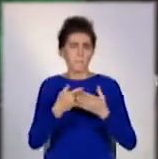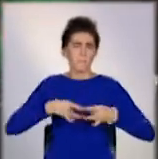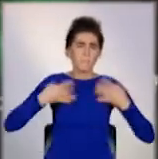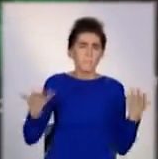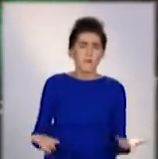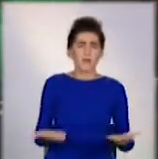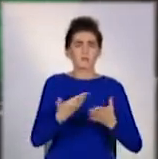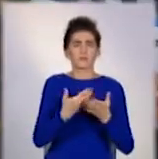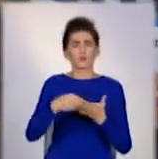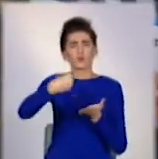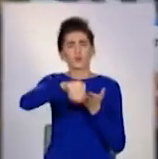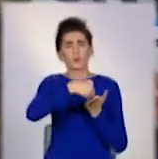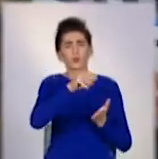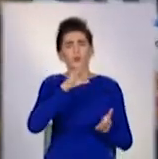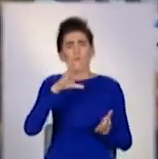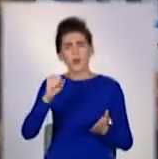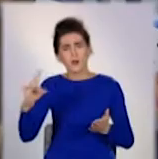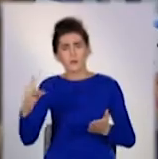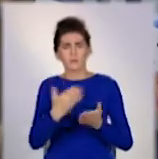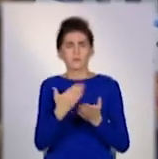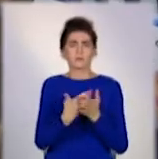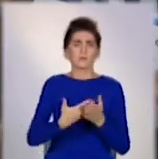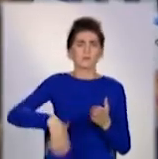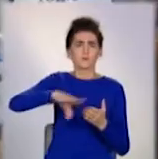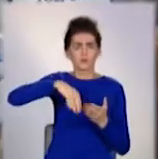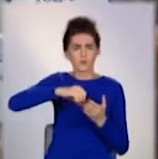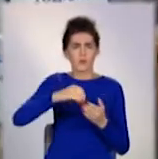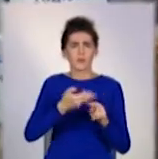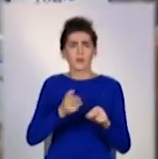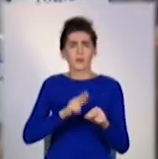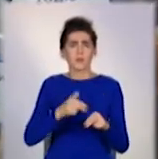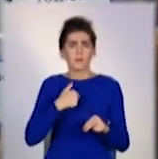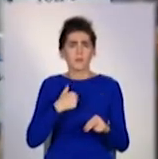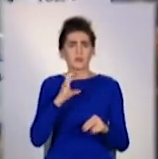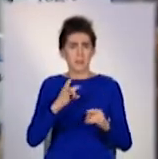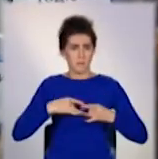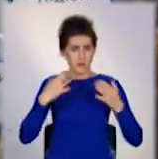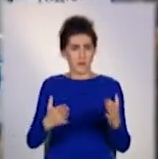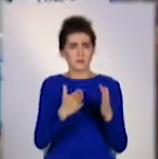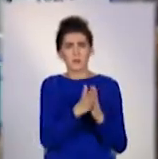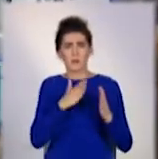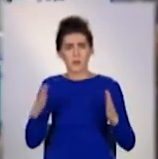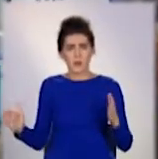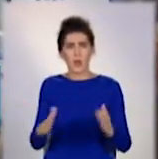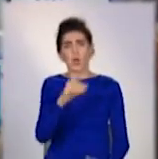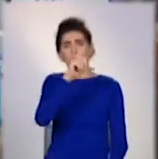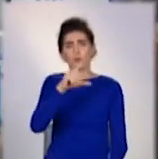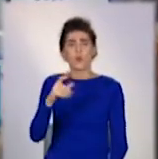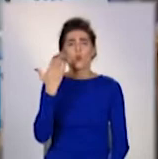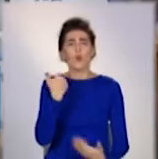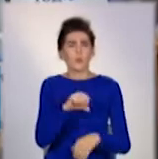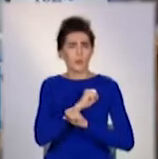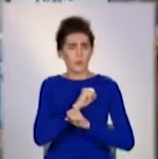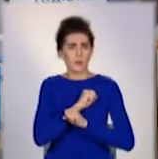співробітникам та закуповувати товар нині вже немає за що. Ми зв'язані з праздниками, і люди коли